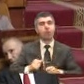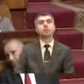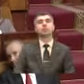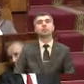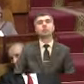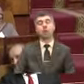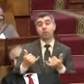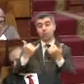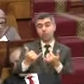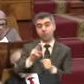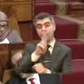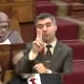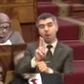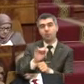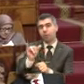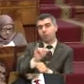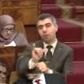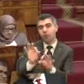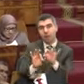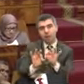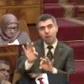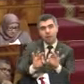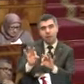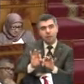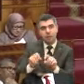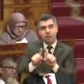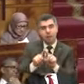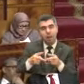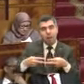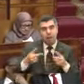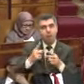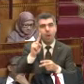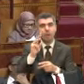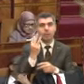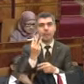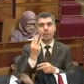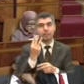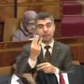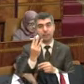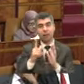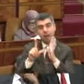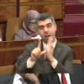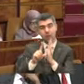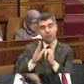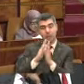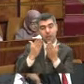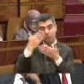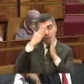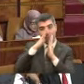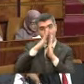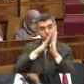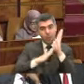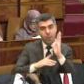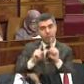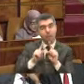السيد الوزير عن الإجراءات المتخذة من أجل تفعيل المادة 31 من دستور المملكة بجعل التربية البدنية